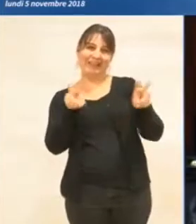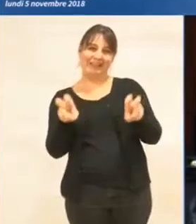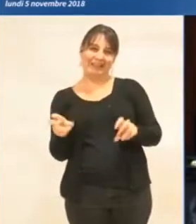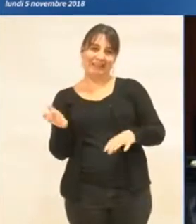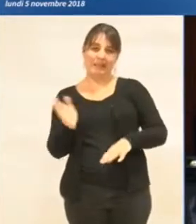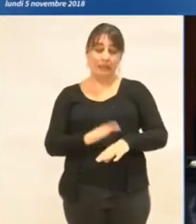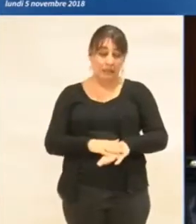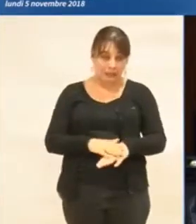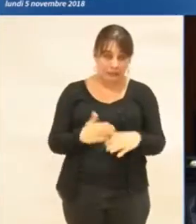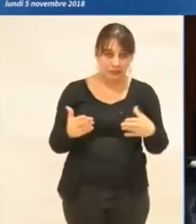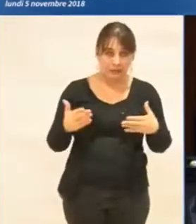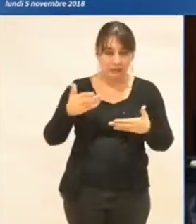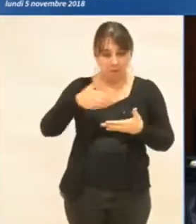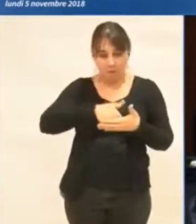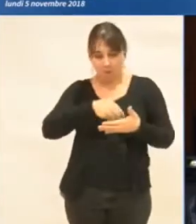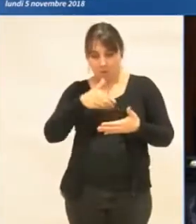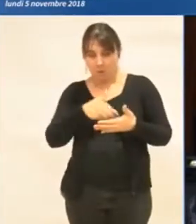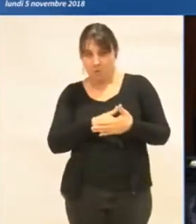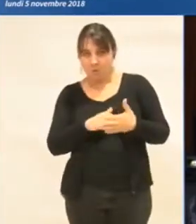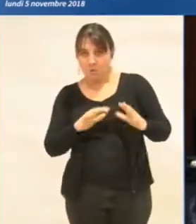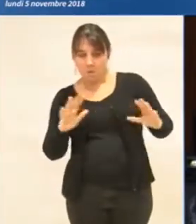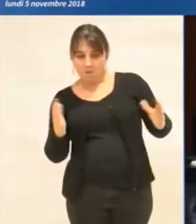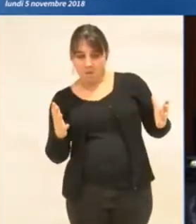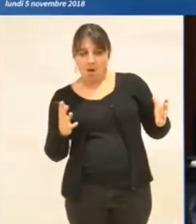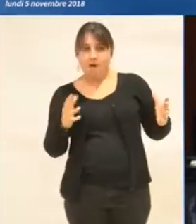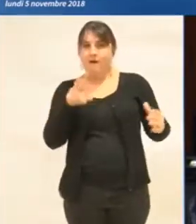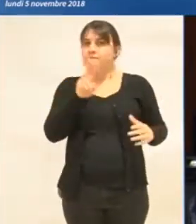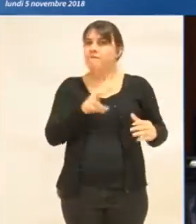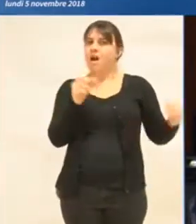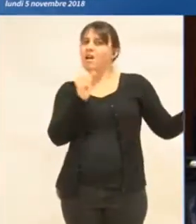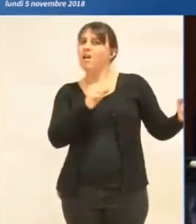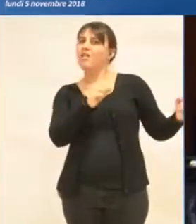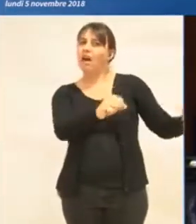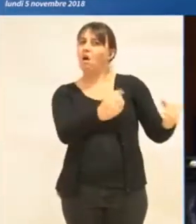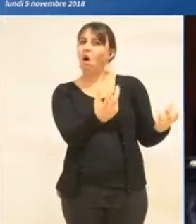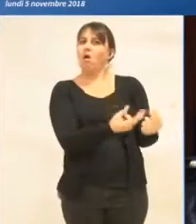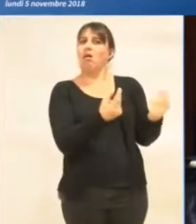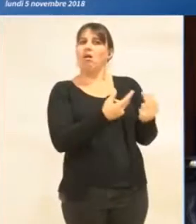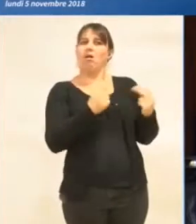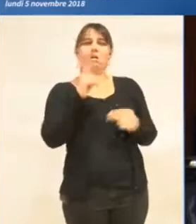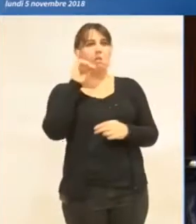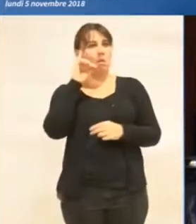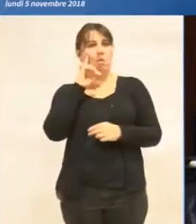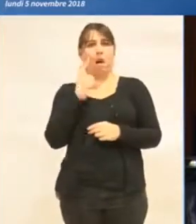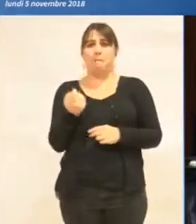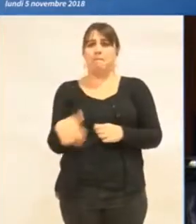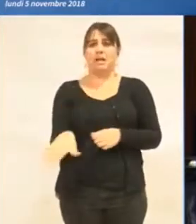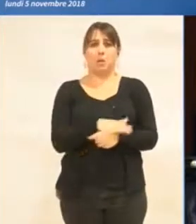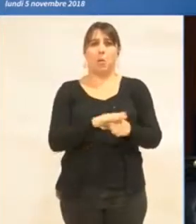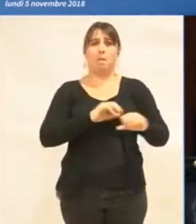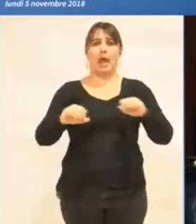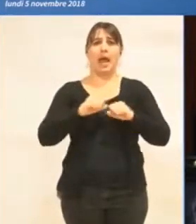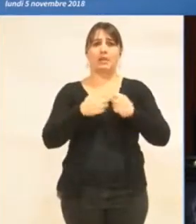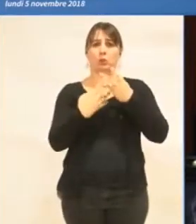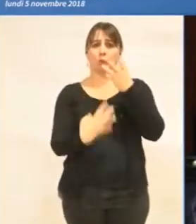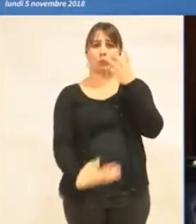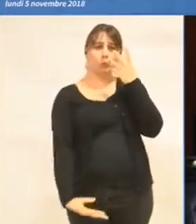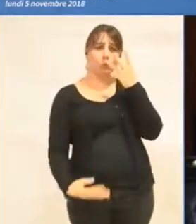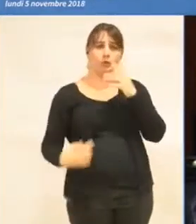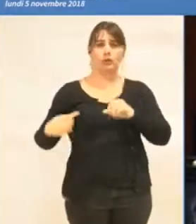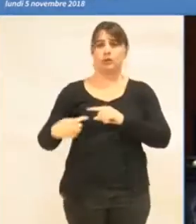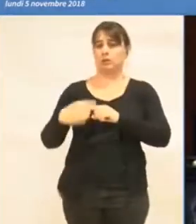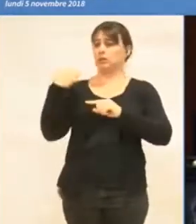le fond, nous ne pouvons être qu'en accord avec les éléments exposés, puisque la quasi-totalité des actions ont été engagées au cours des